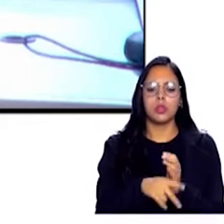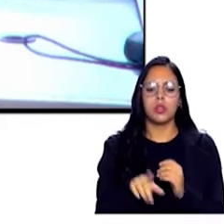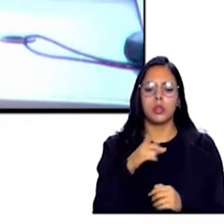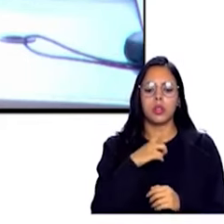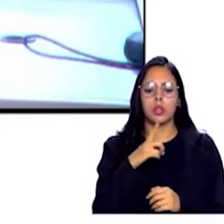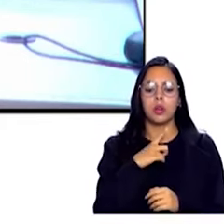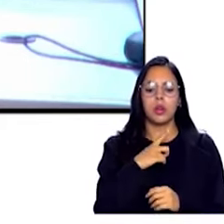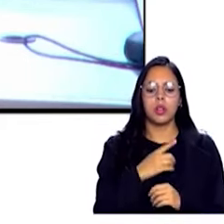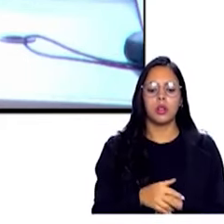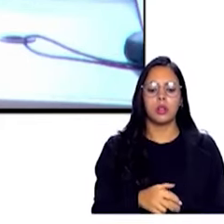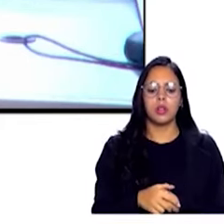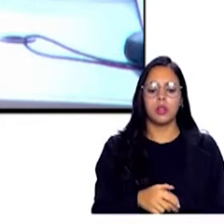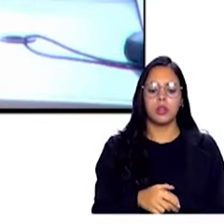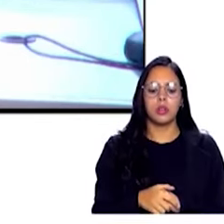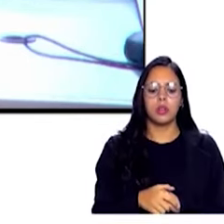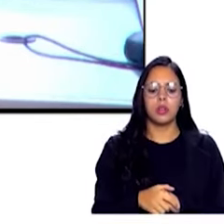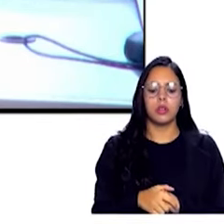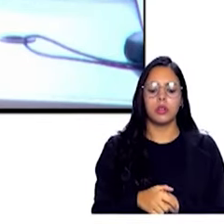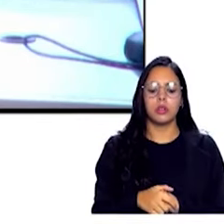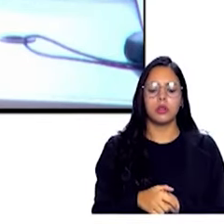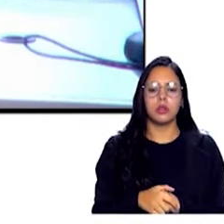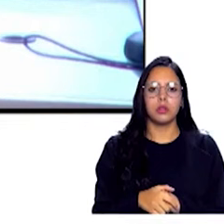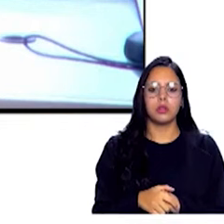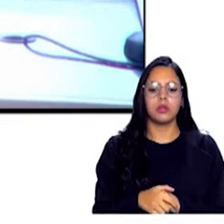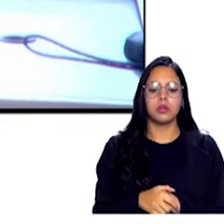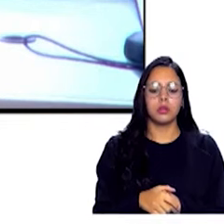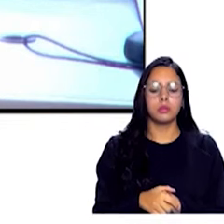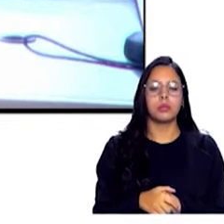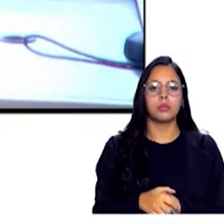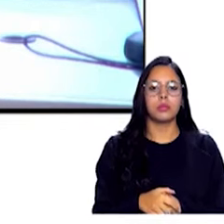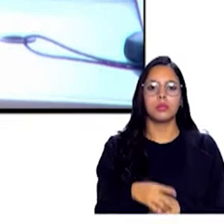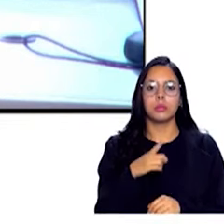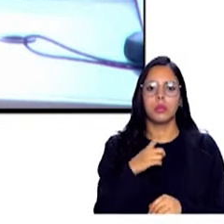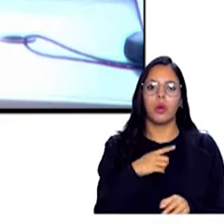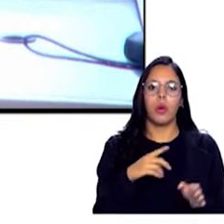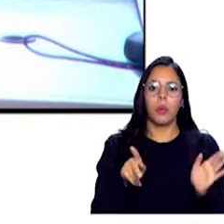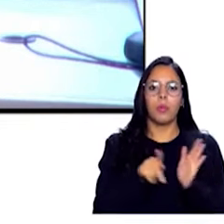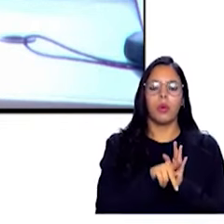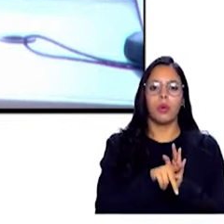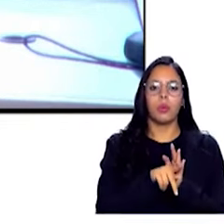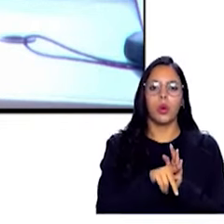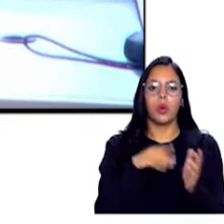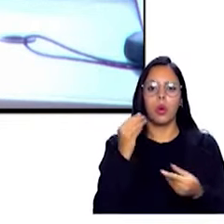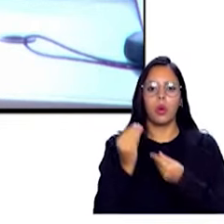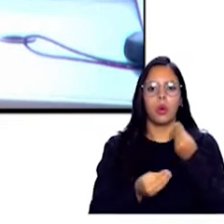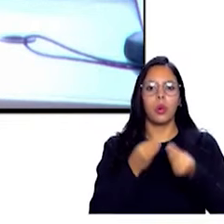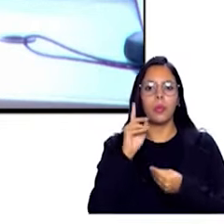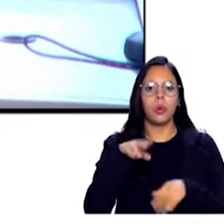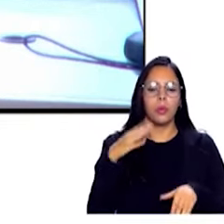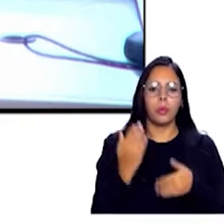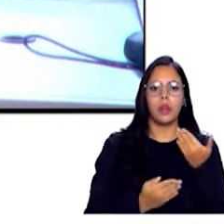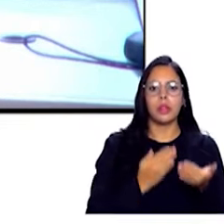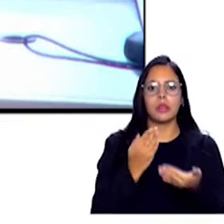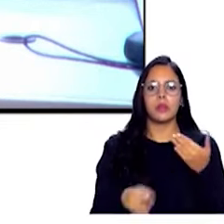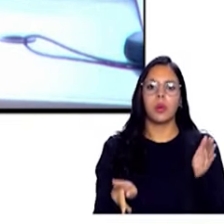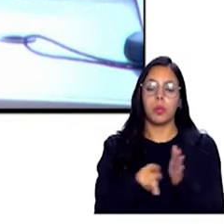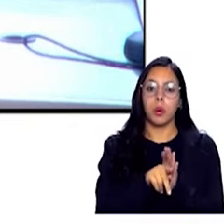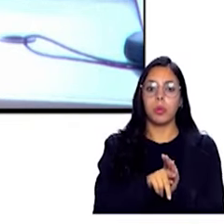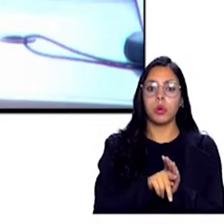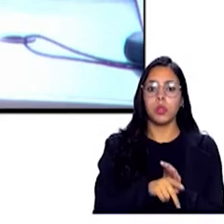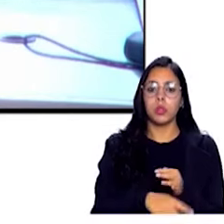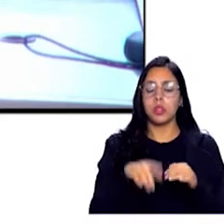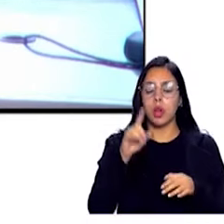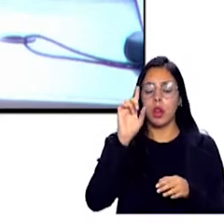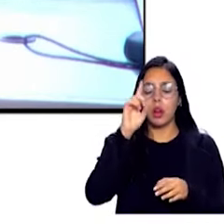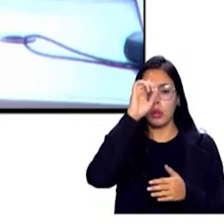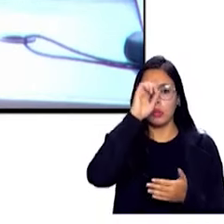la manre de traiter les recours à à cassation enfin Il y a une autre mani de filtrer qui est d'éviter totalement